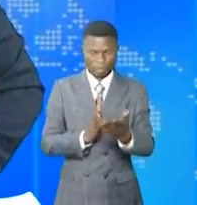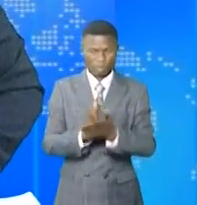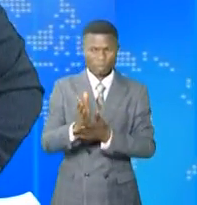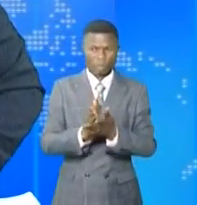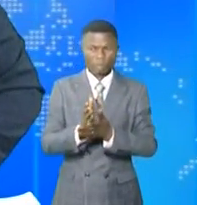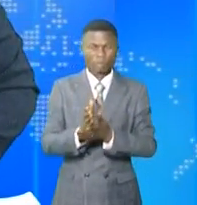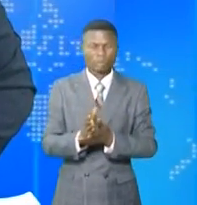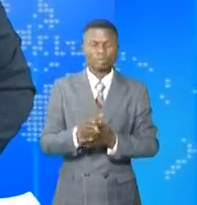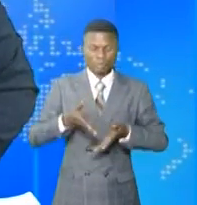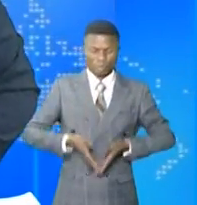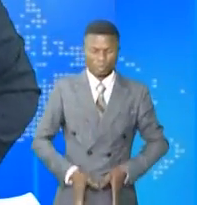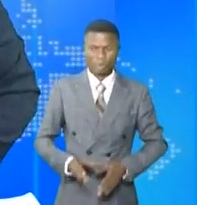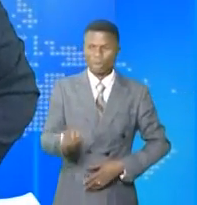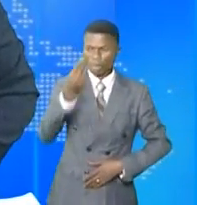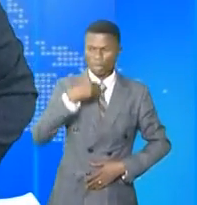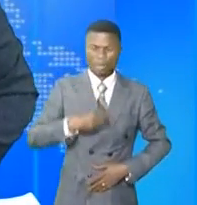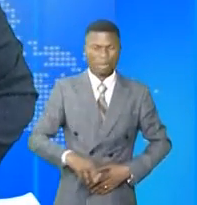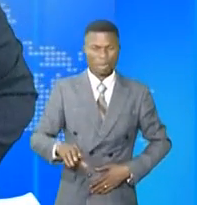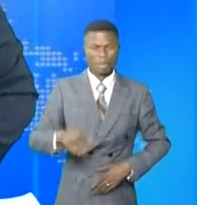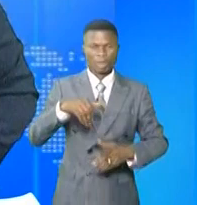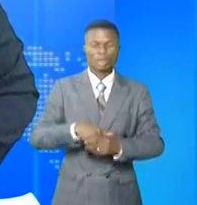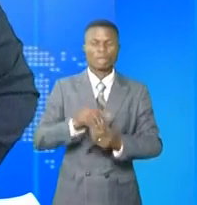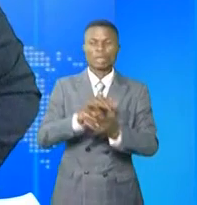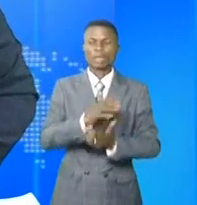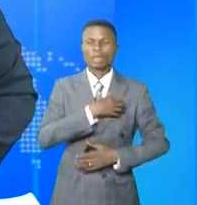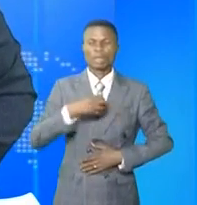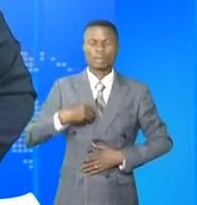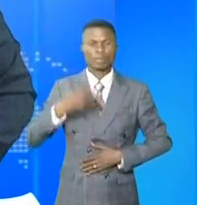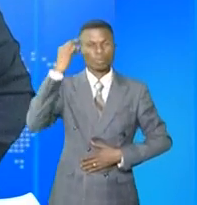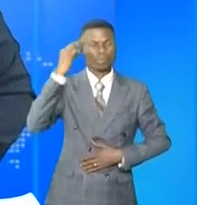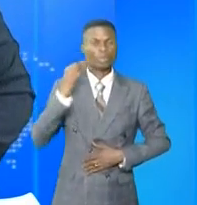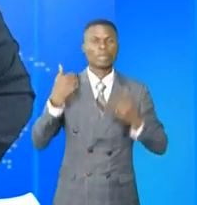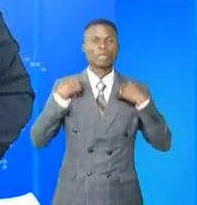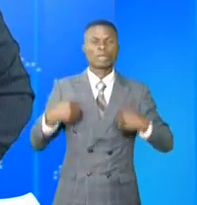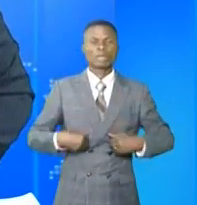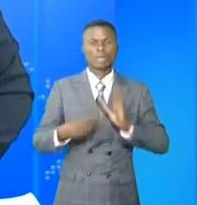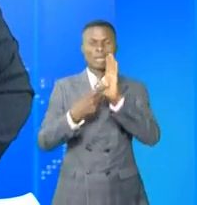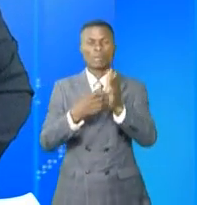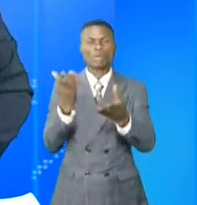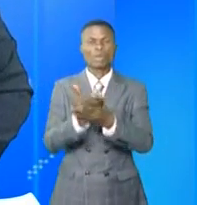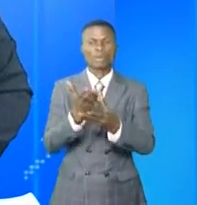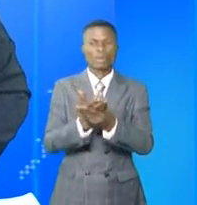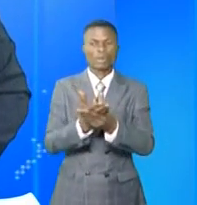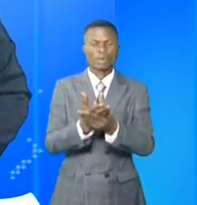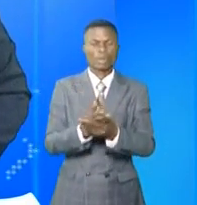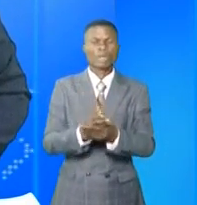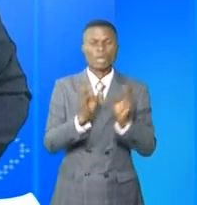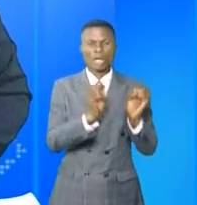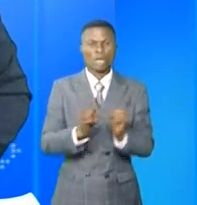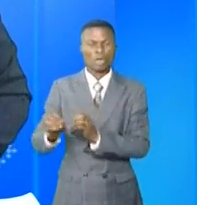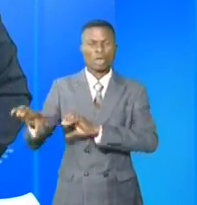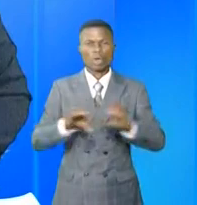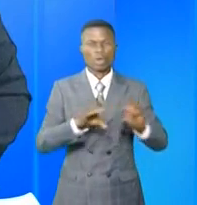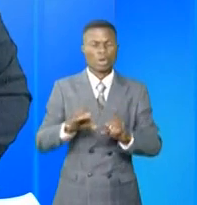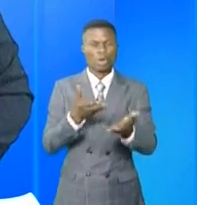complets d'avortement contrées sur la femme, le ministère de la Santé a présenté la feuille de route qui va réguler les activités